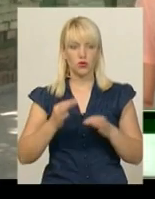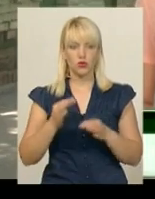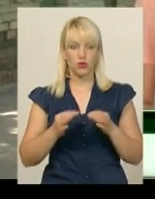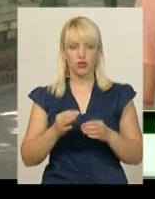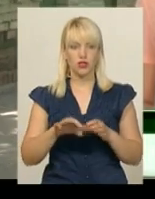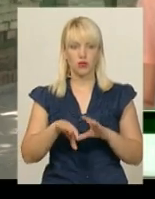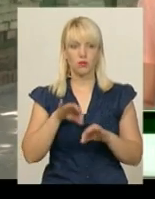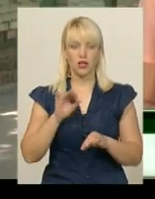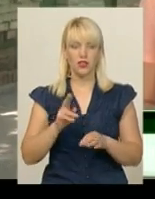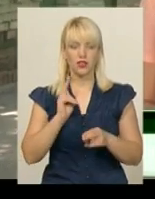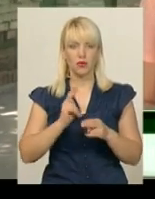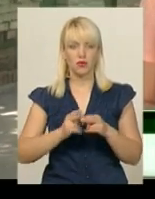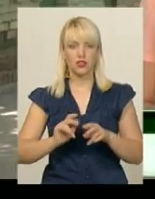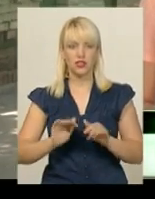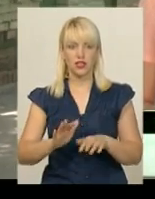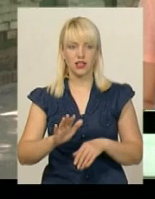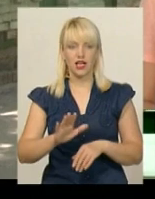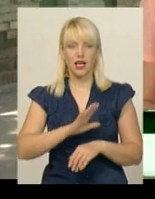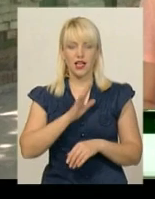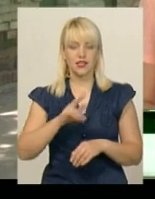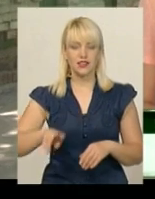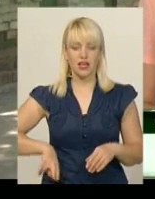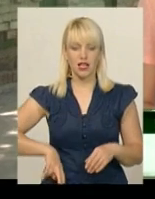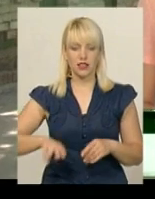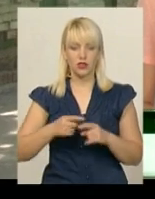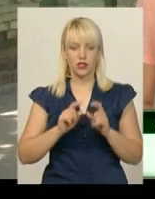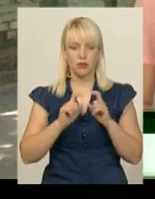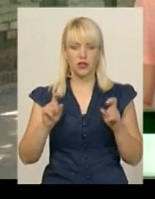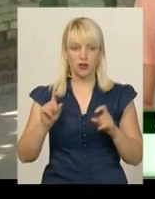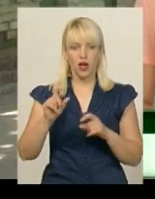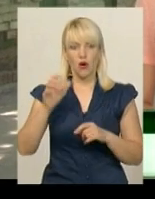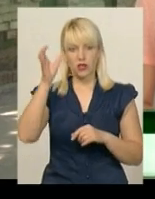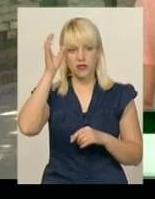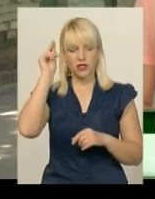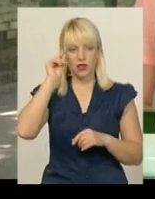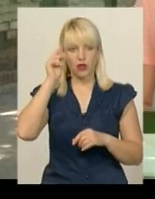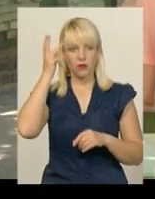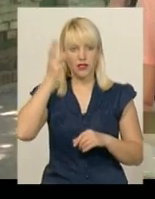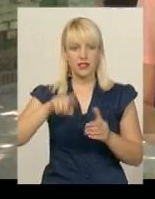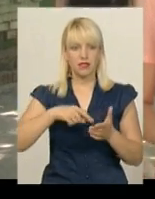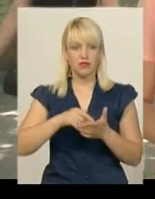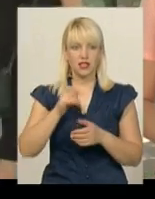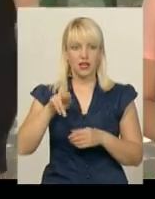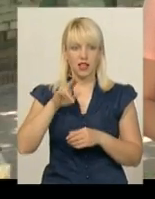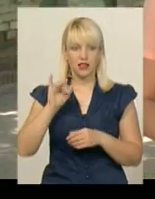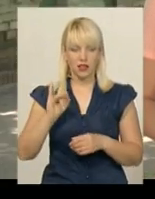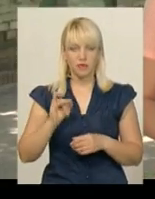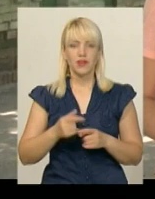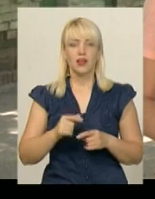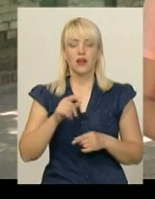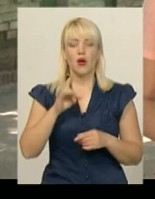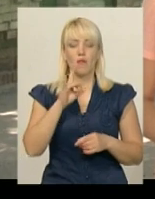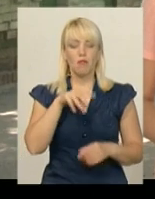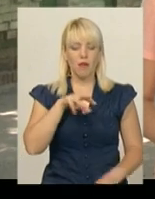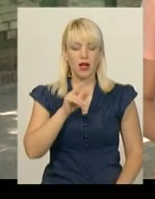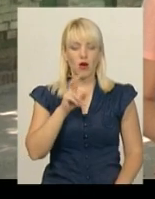суді обиратимуть запобіжний захід екс-директору департаменту освіти та науки Хмельницької міської ради Роману Миколаєву. Його підозрюють у